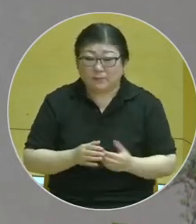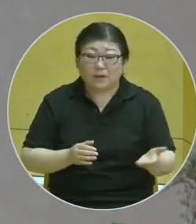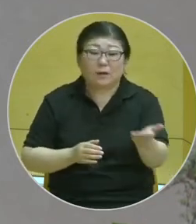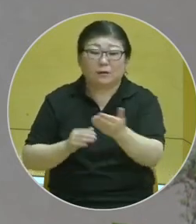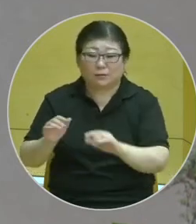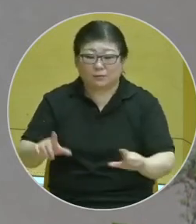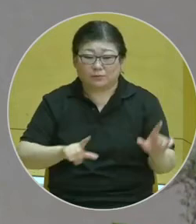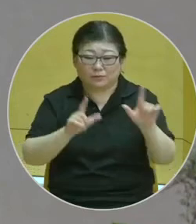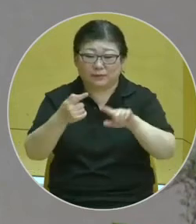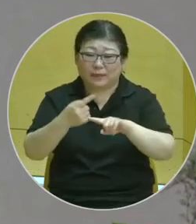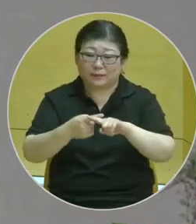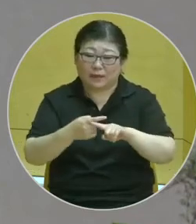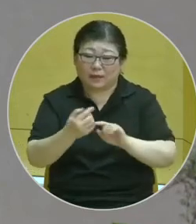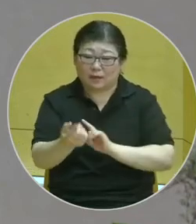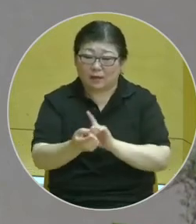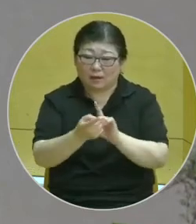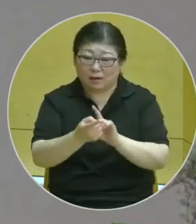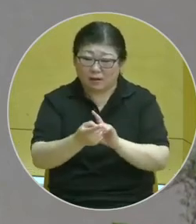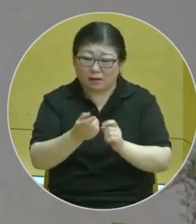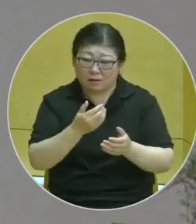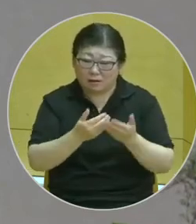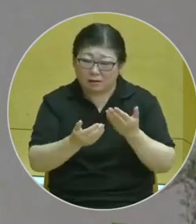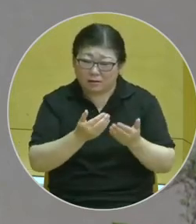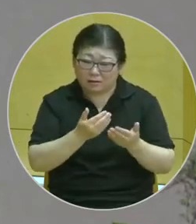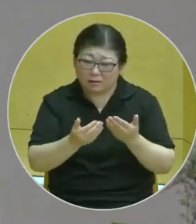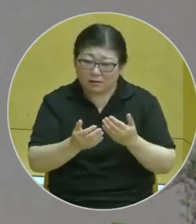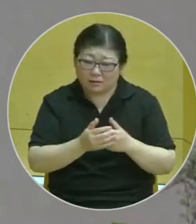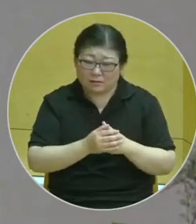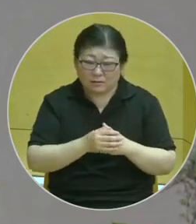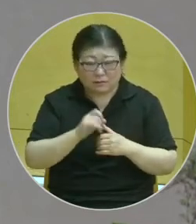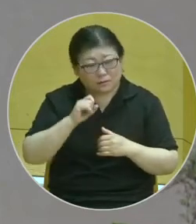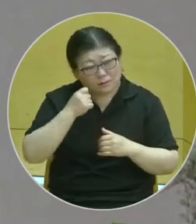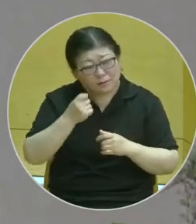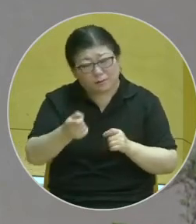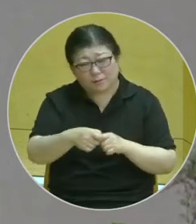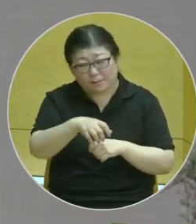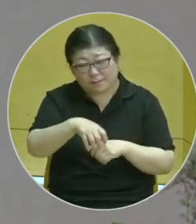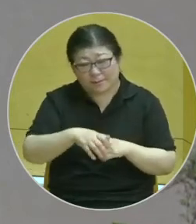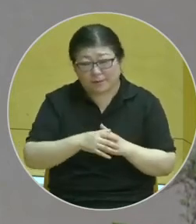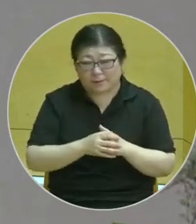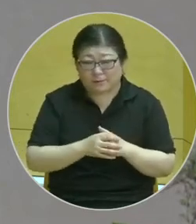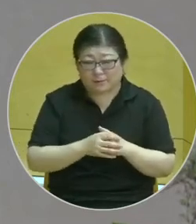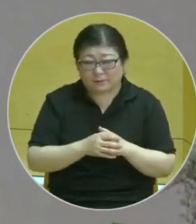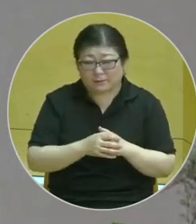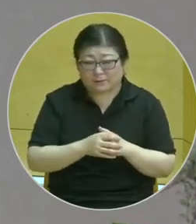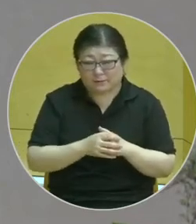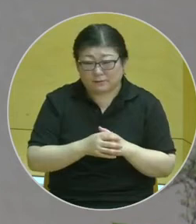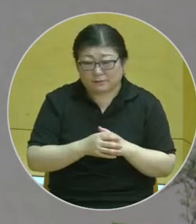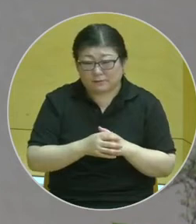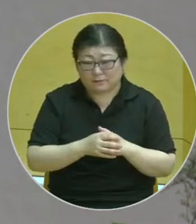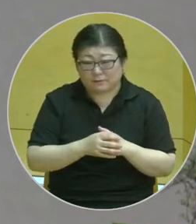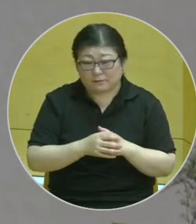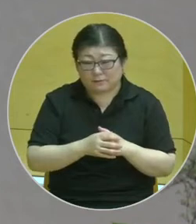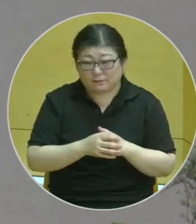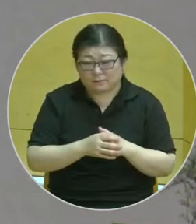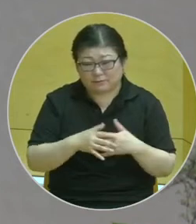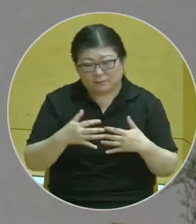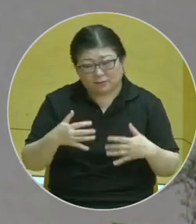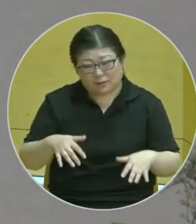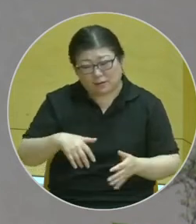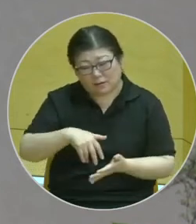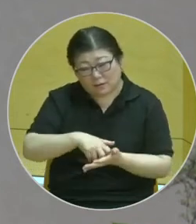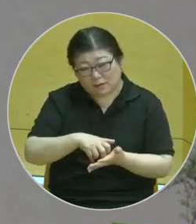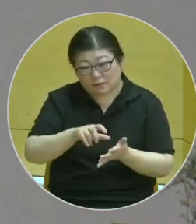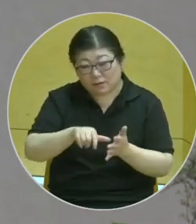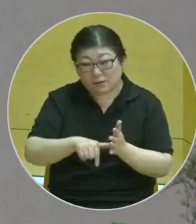겪는 어려움 앞에 우린 얼마나 멈췄을 때 감 않습니까 아니 대선 갈 힘이 없어서 주저앉을 때가 얼마나 많습니다